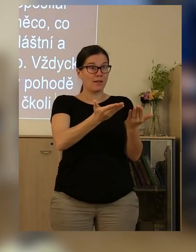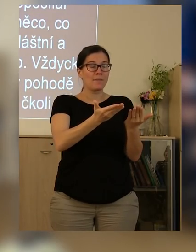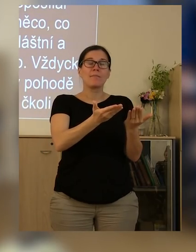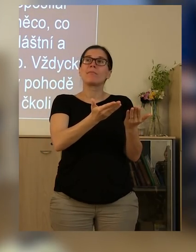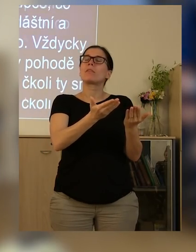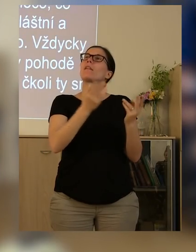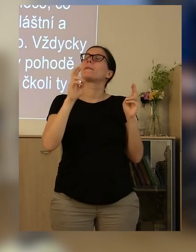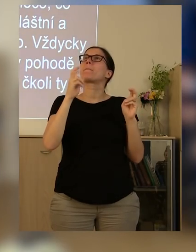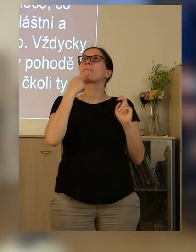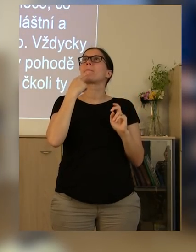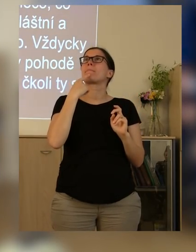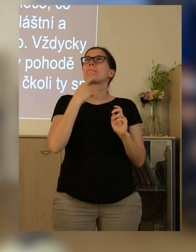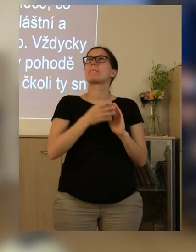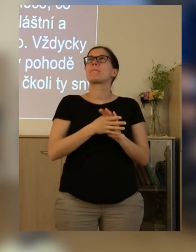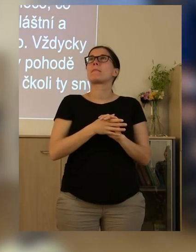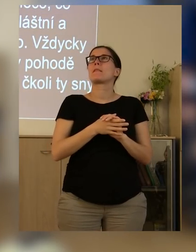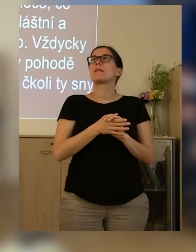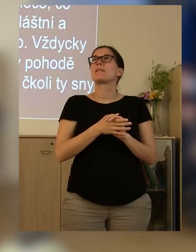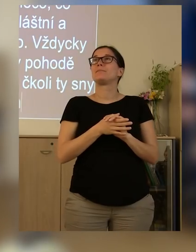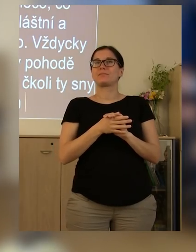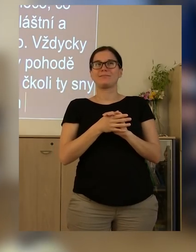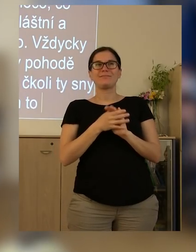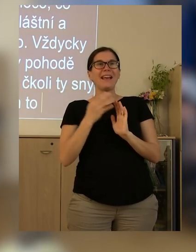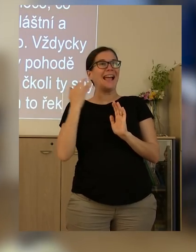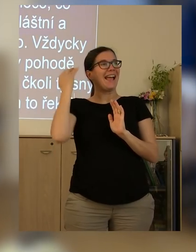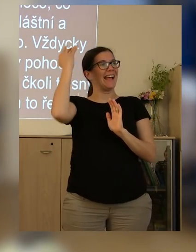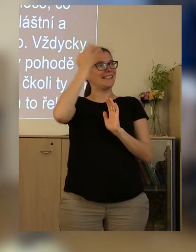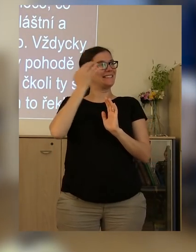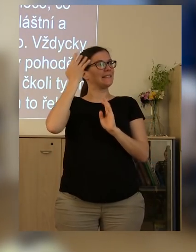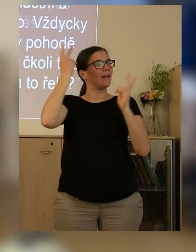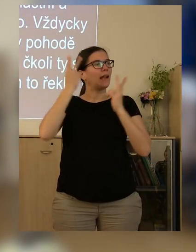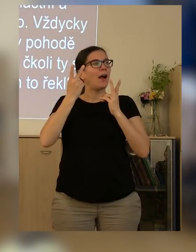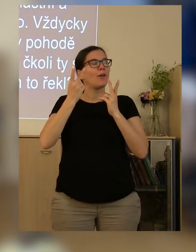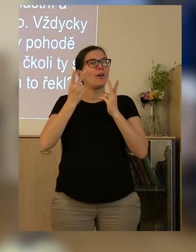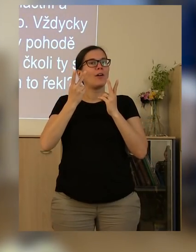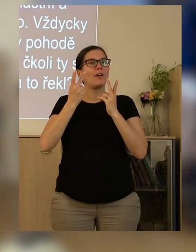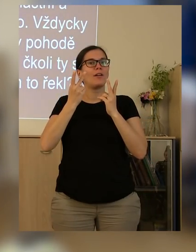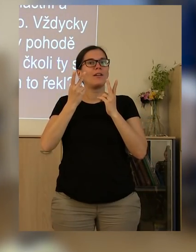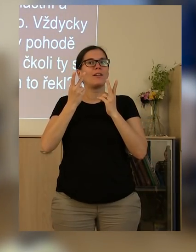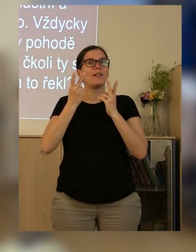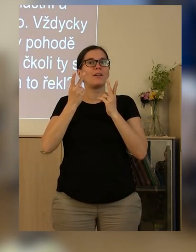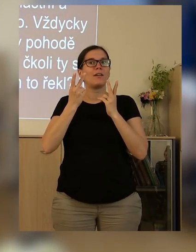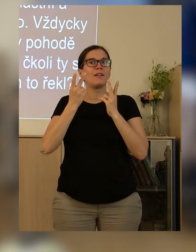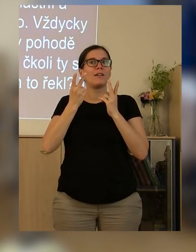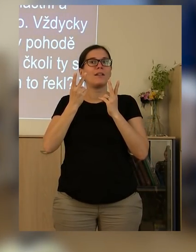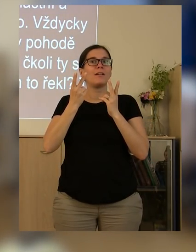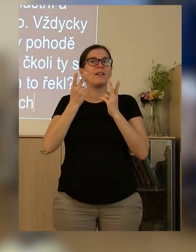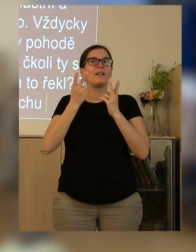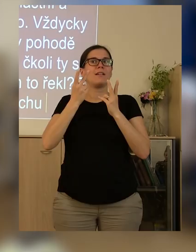jak bych to řekl, ty sny se jim dívají trochu hlouběji, než pod